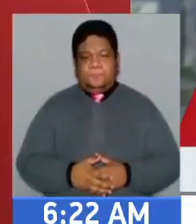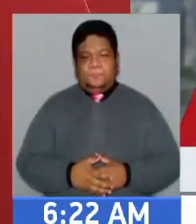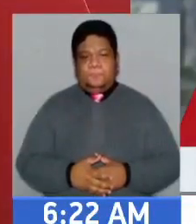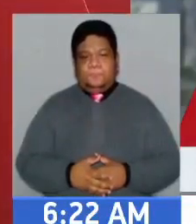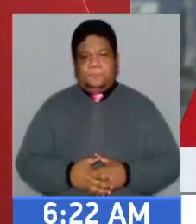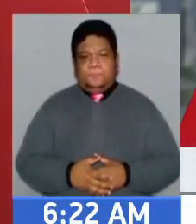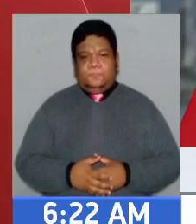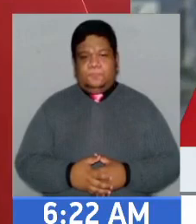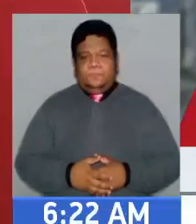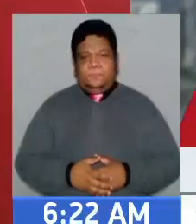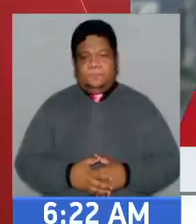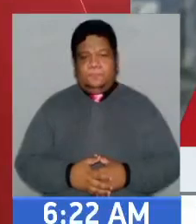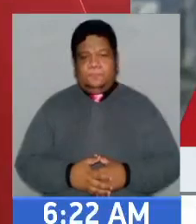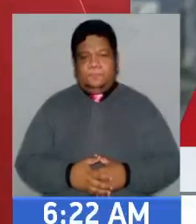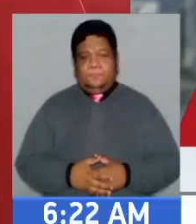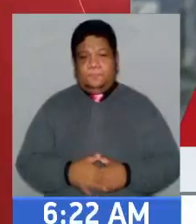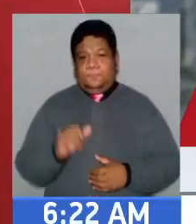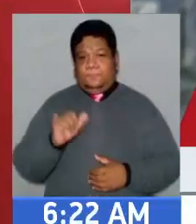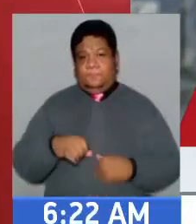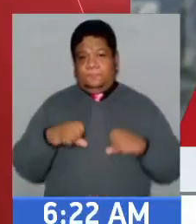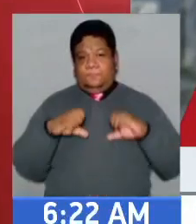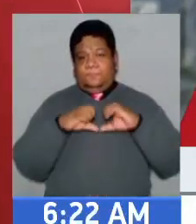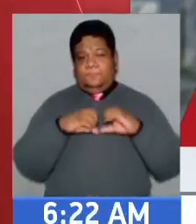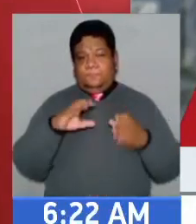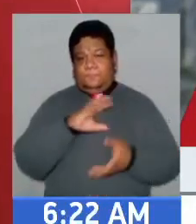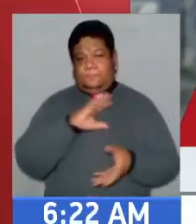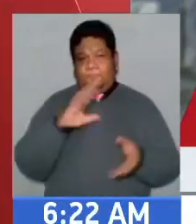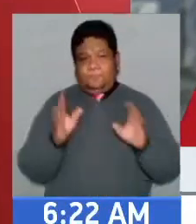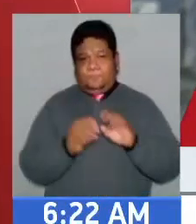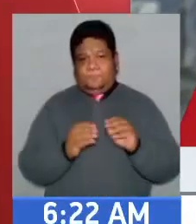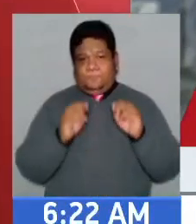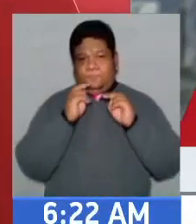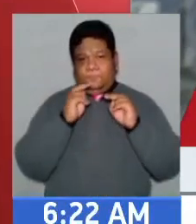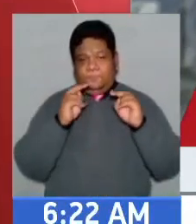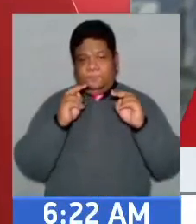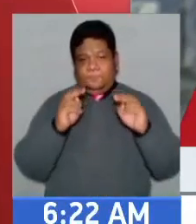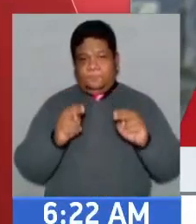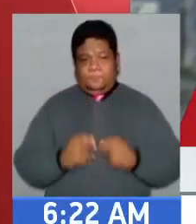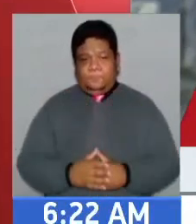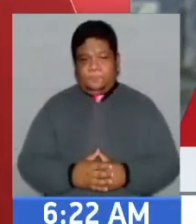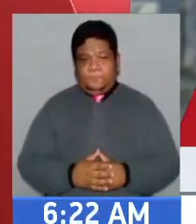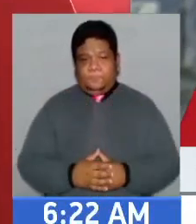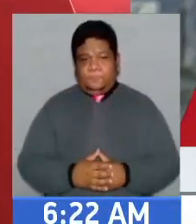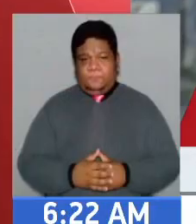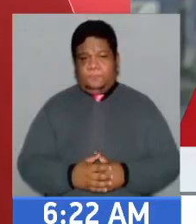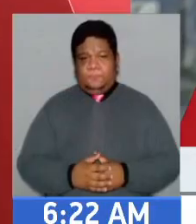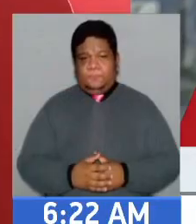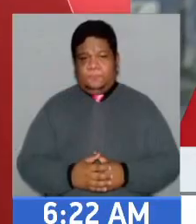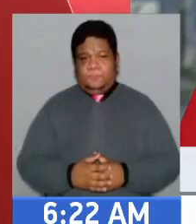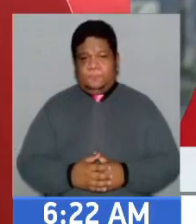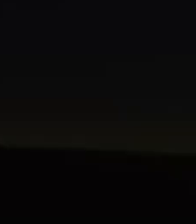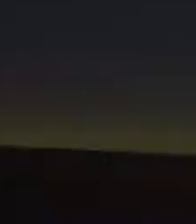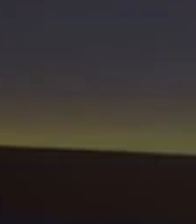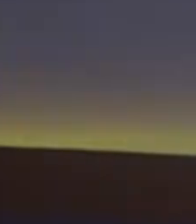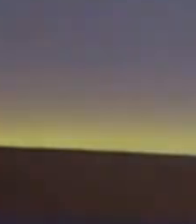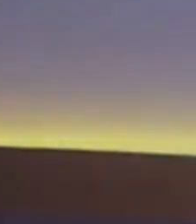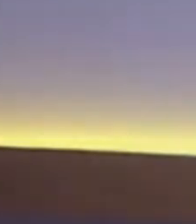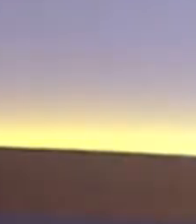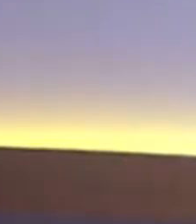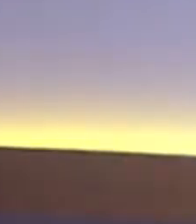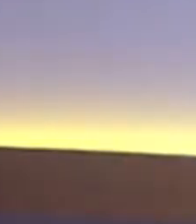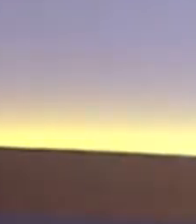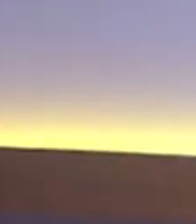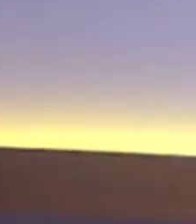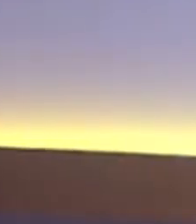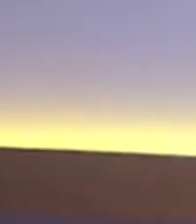Mula sa GMA Regional TV, Balitang Southern Tagalog at GMA Integrated News, ako si Andrew Bernardo para sa Unang Balita. Kapuso,